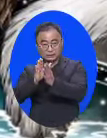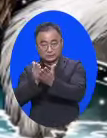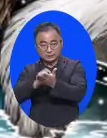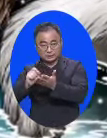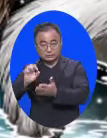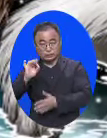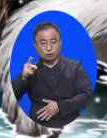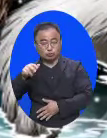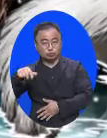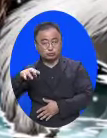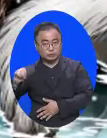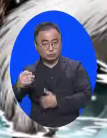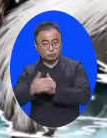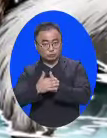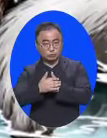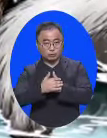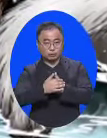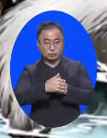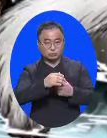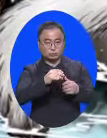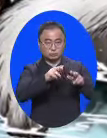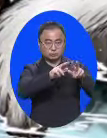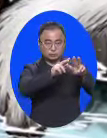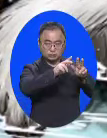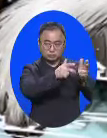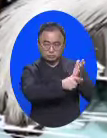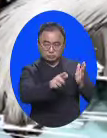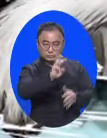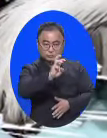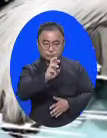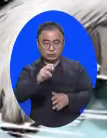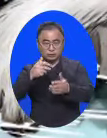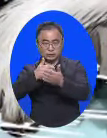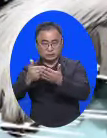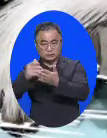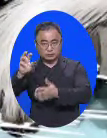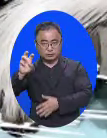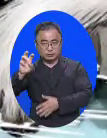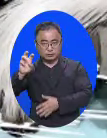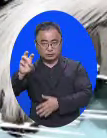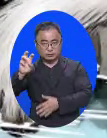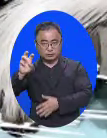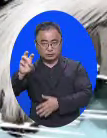북바인딩 작품 30여 점과 동화책 속의 삽화 20여 점이 전시됩니다.